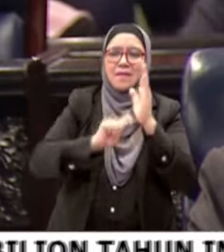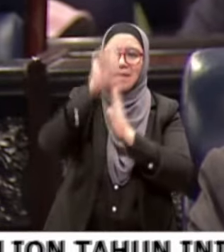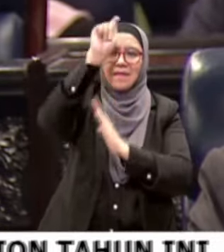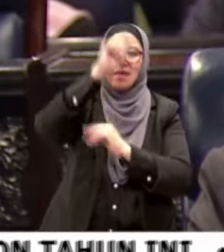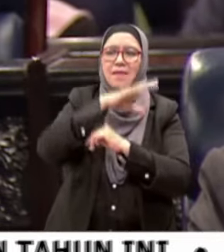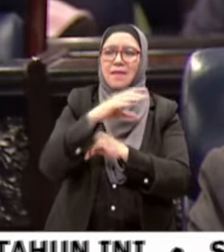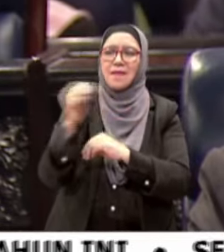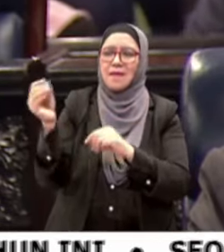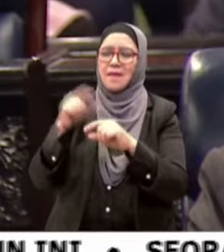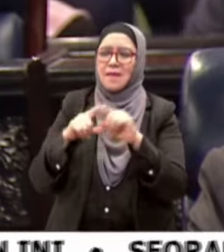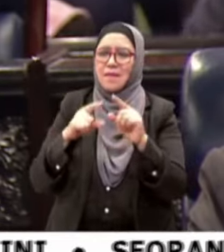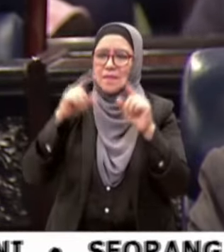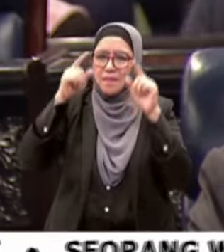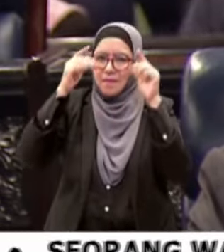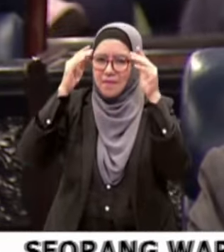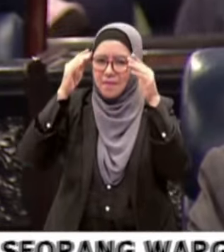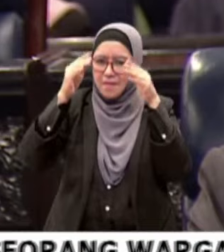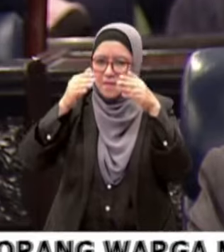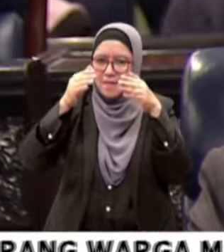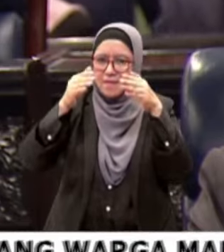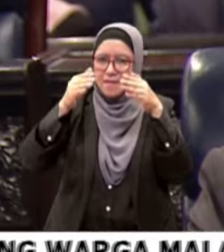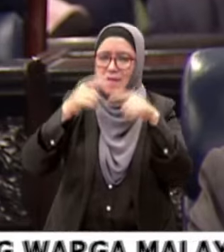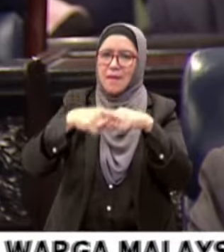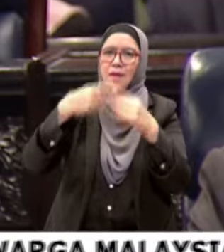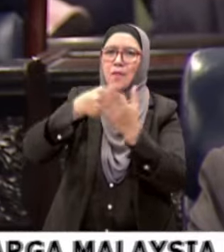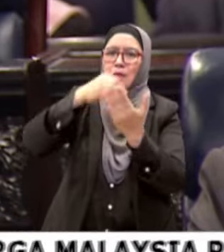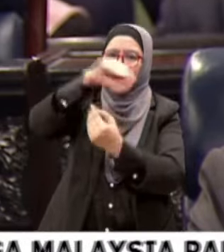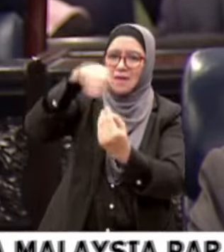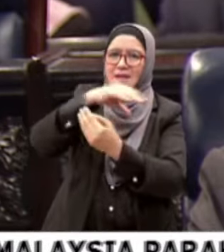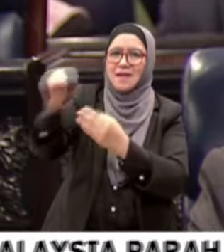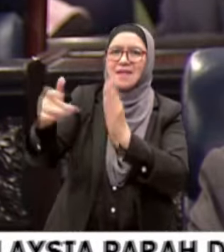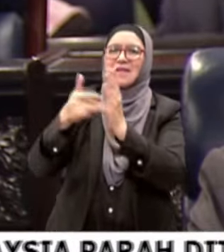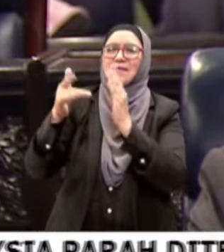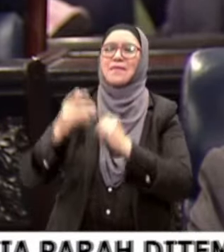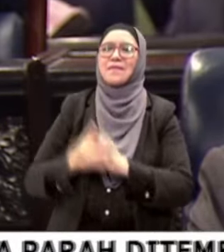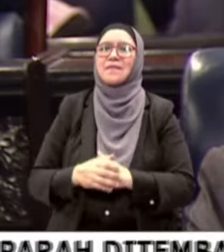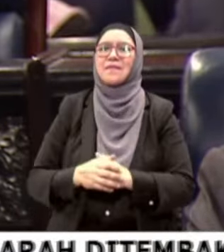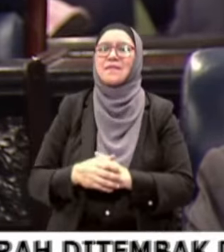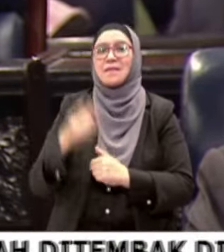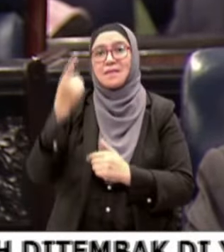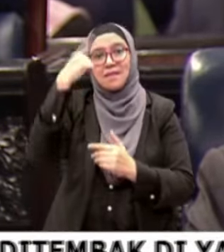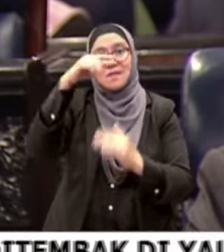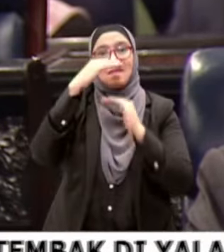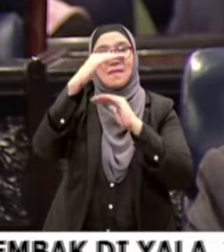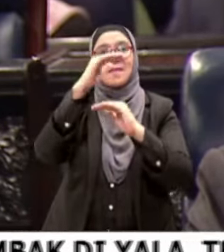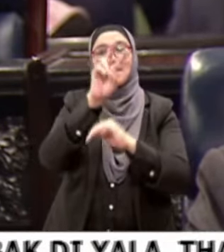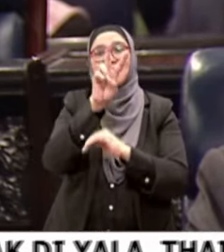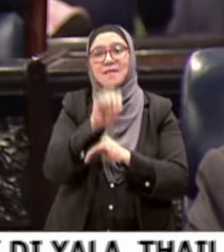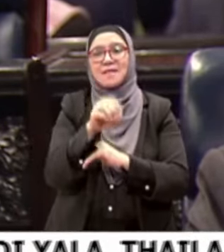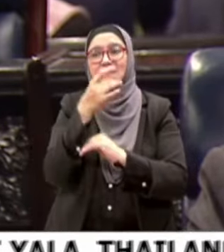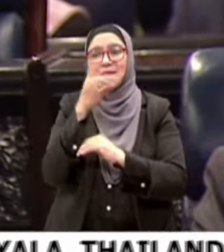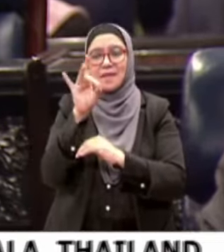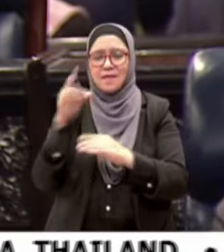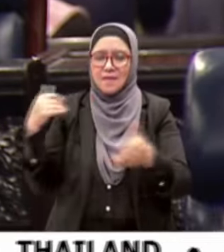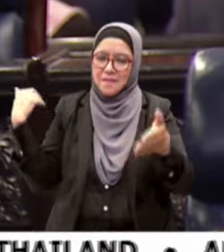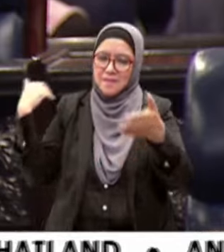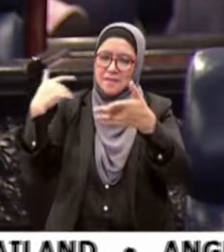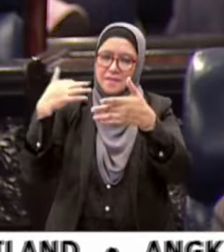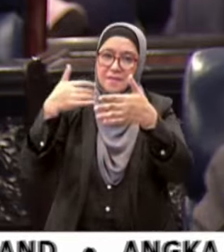intensifikasi modal dan teknologi bagi tempo 2018 sehingga